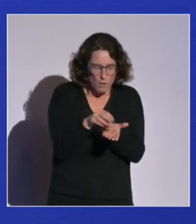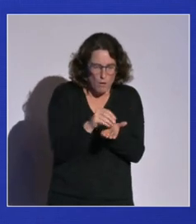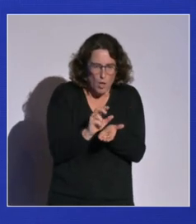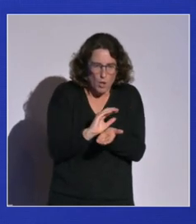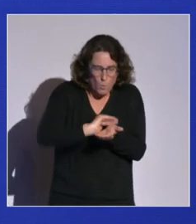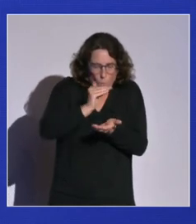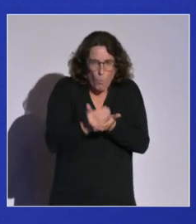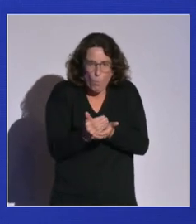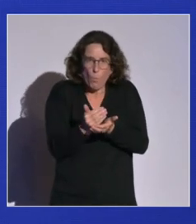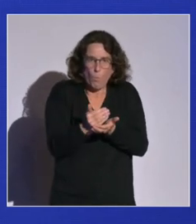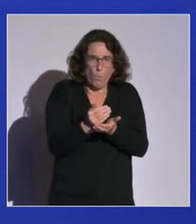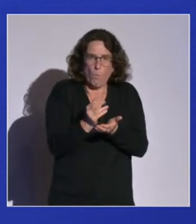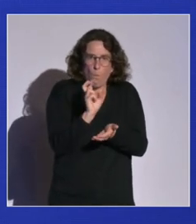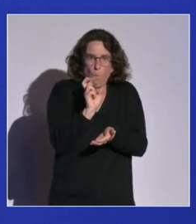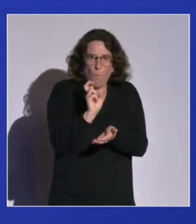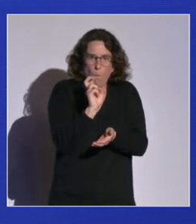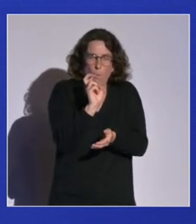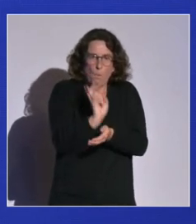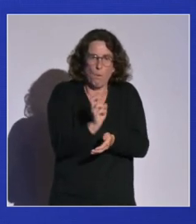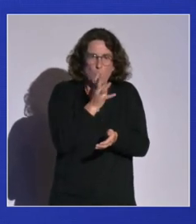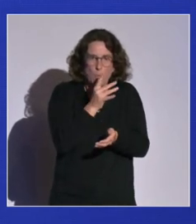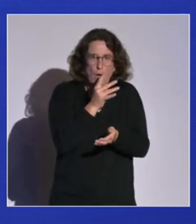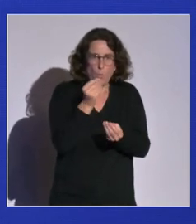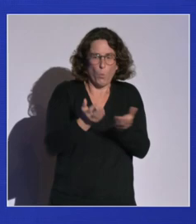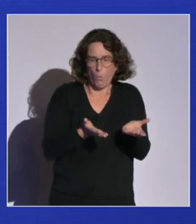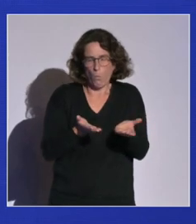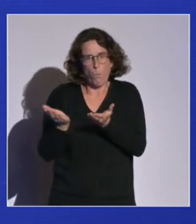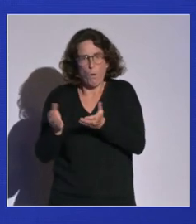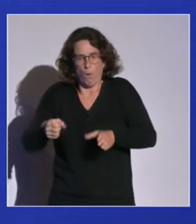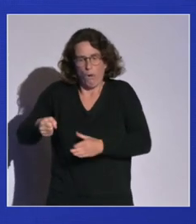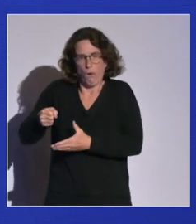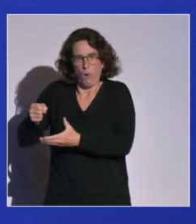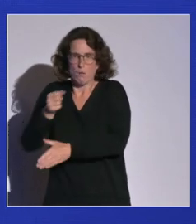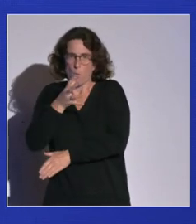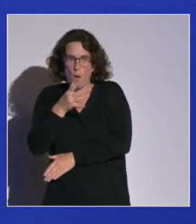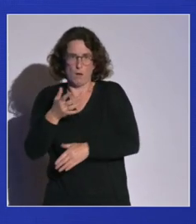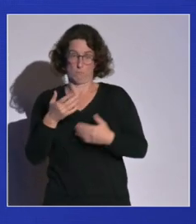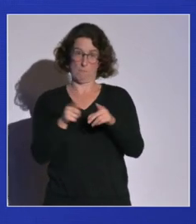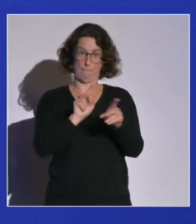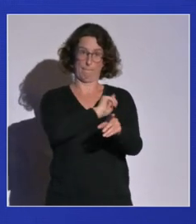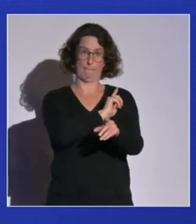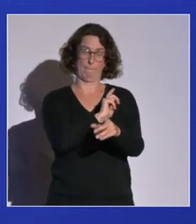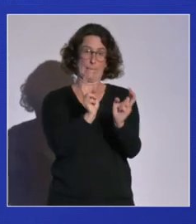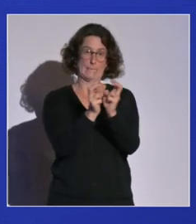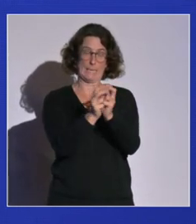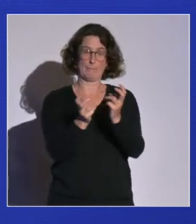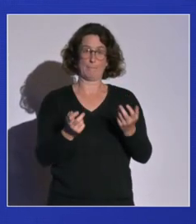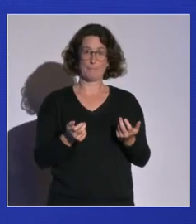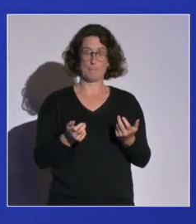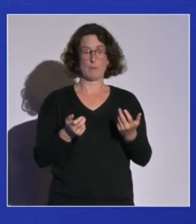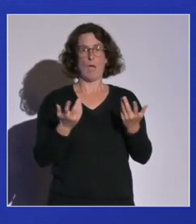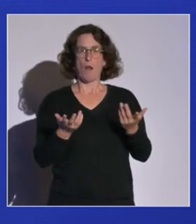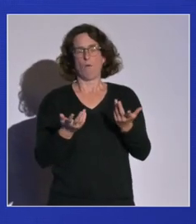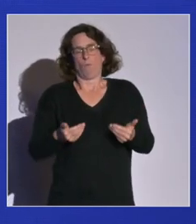peu progressé du point de vue du transport, peut progresser du point de vue de stockage tant qu'on ne maîtrisera pas